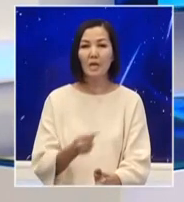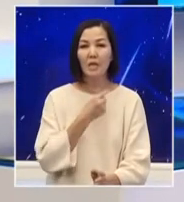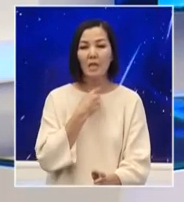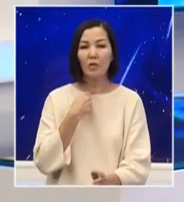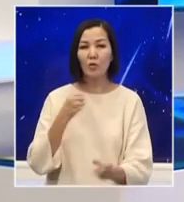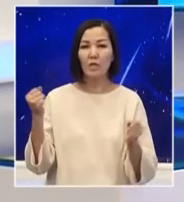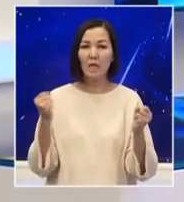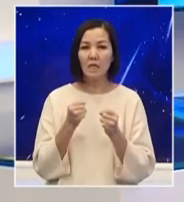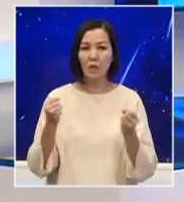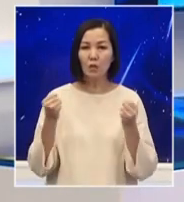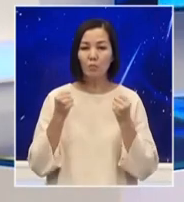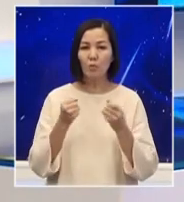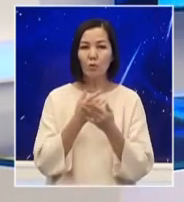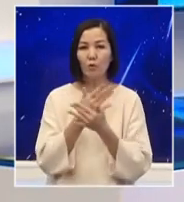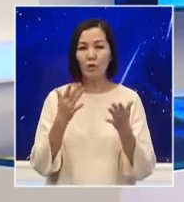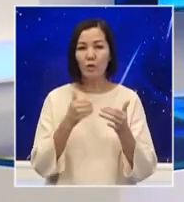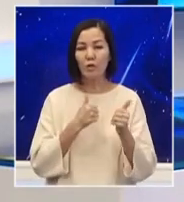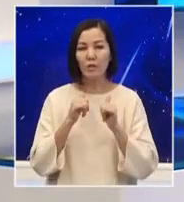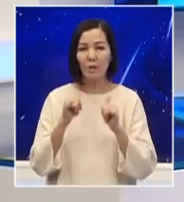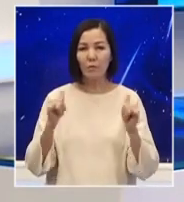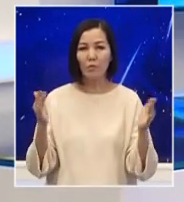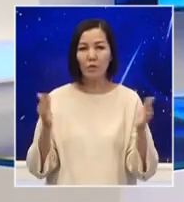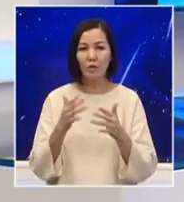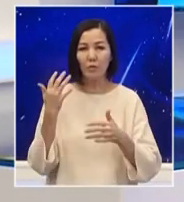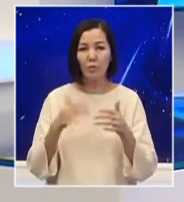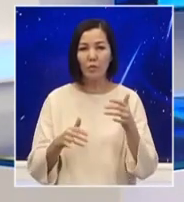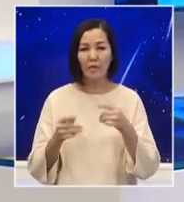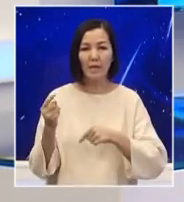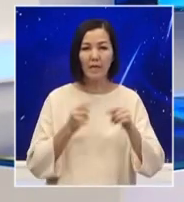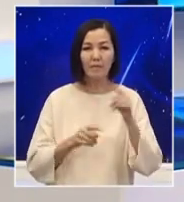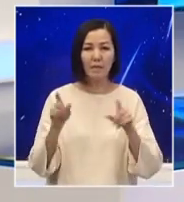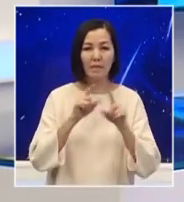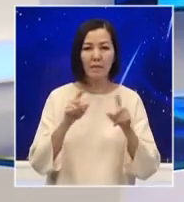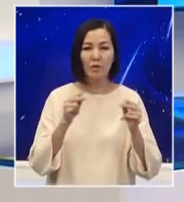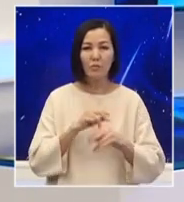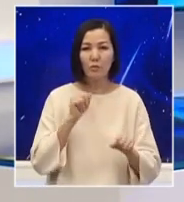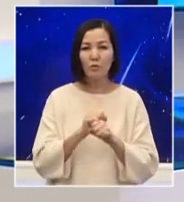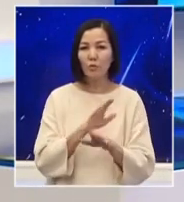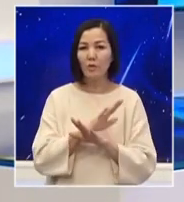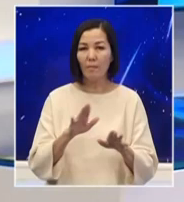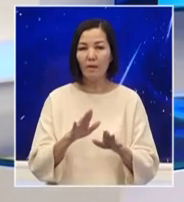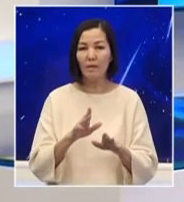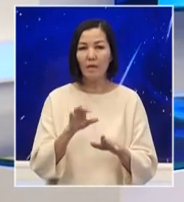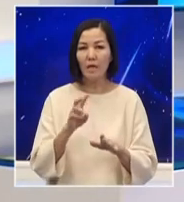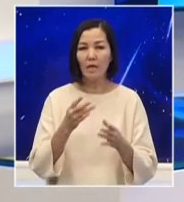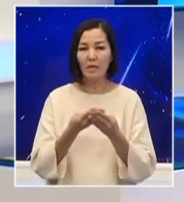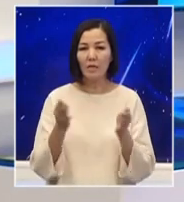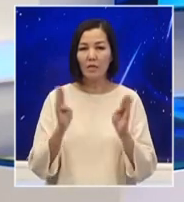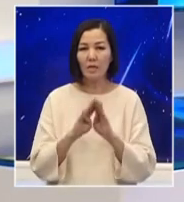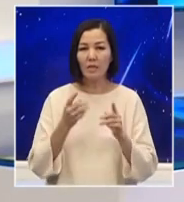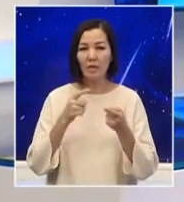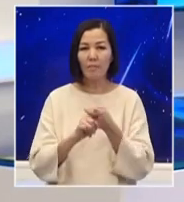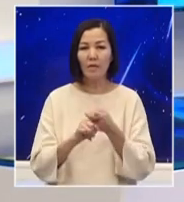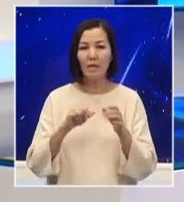Талдықорғанда қысқы спорт түрлерін дамытуға бағытталған шағын және орта кәсіпкерлік нысандарының жұмысы тоқтамайды. Тек қыран індет жағынайдан